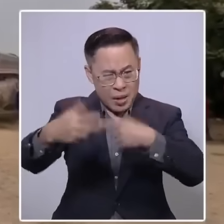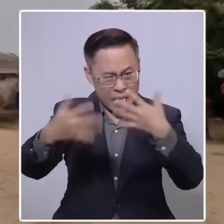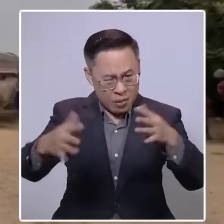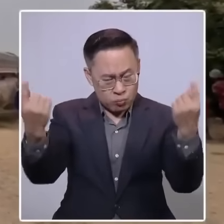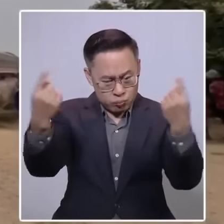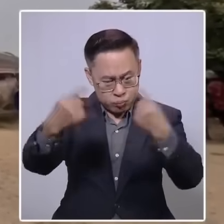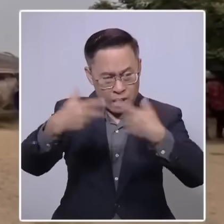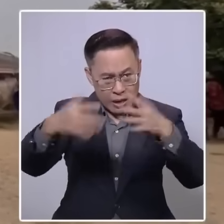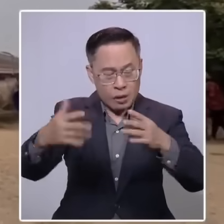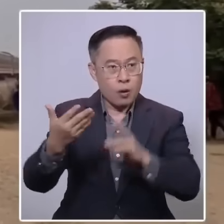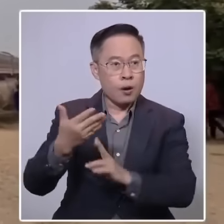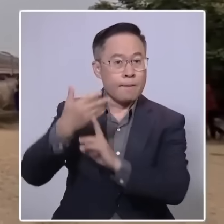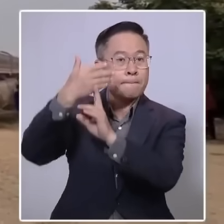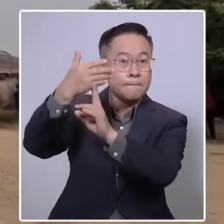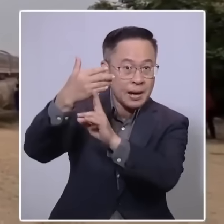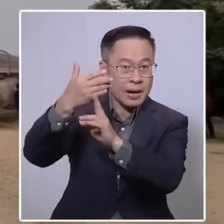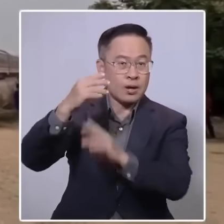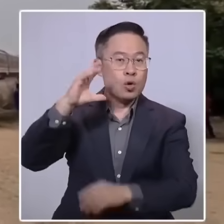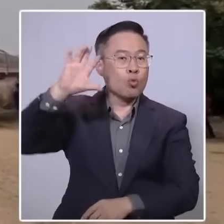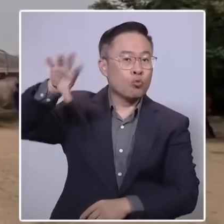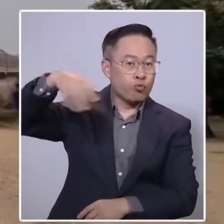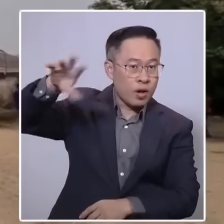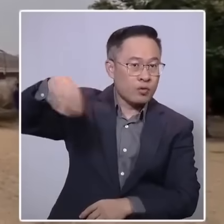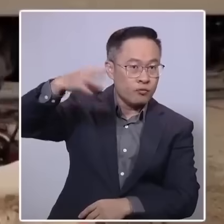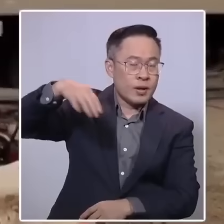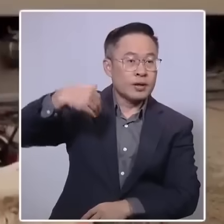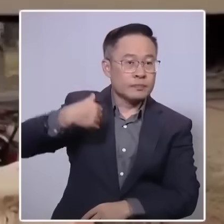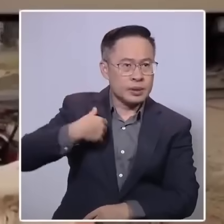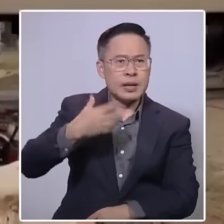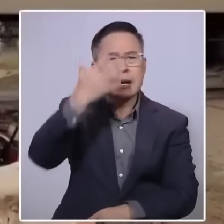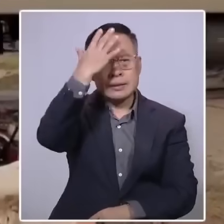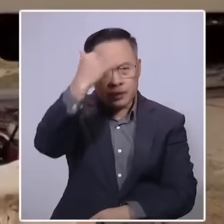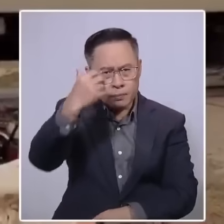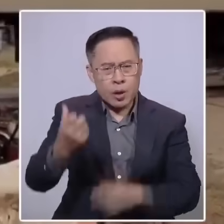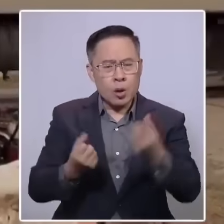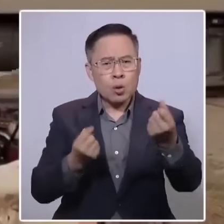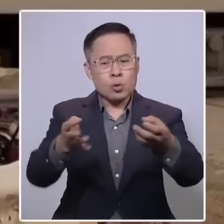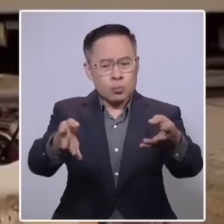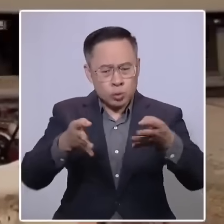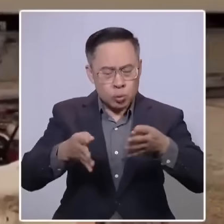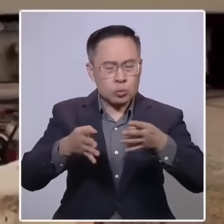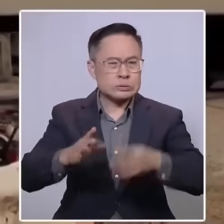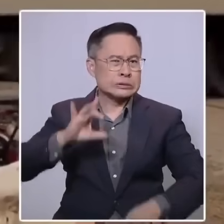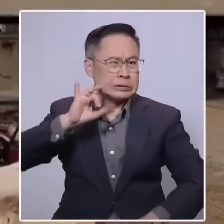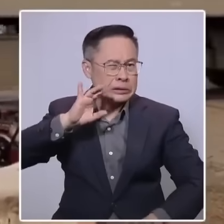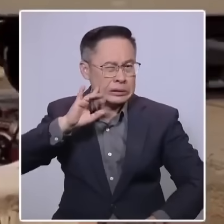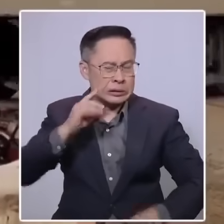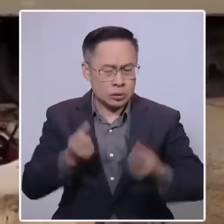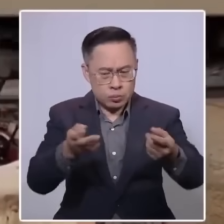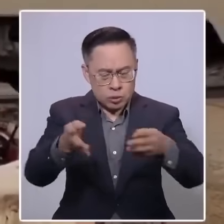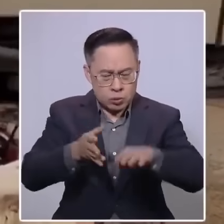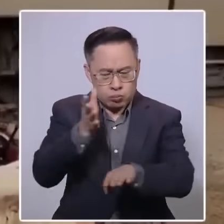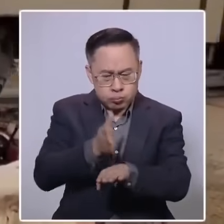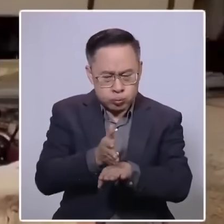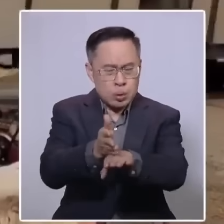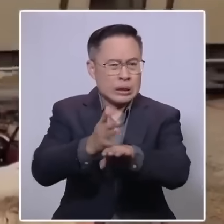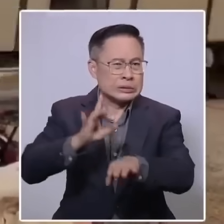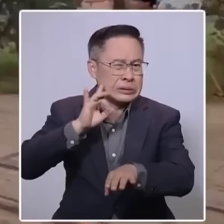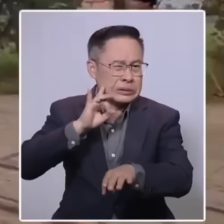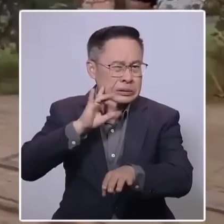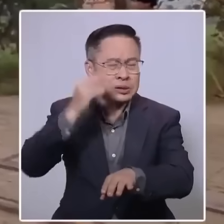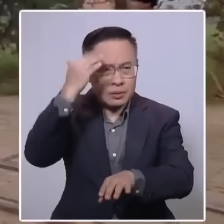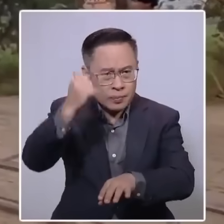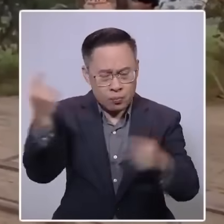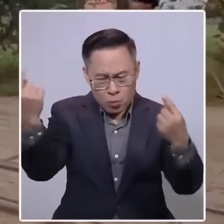เครื่องกั้นถนนนะครับมีป้ายเตือนแล้วก็มีสัญญาณไฟครบถ้วนแต่ทำไมถึงยังฝ่าฝืนกันอยู่เนี่ยนะฮะ ค่ะทีนี้ทางเจ้าหน้